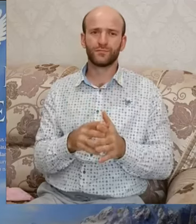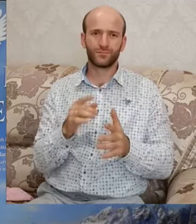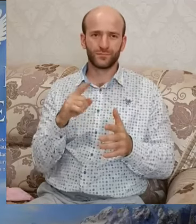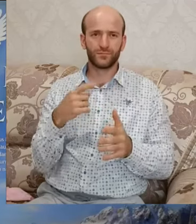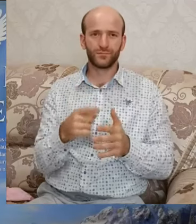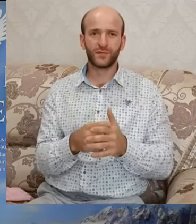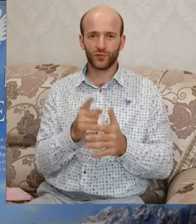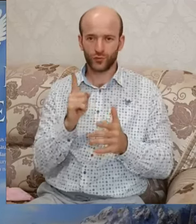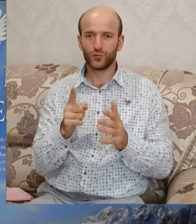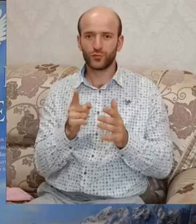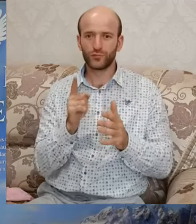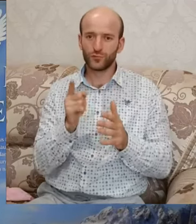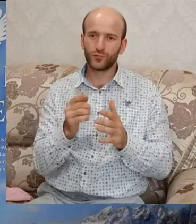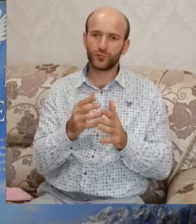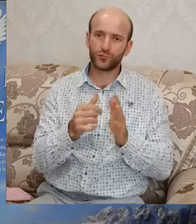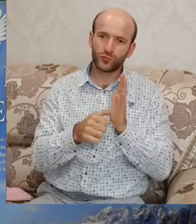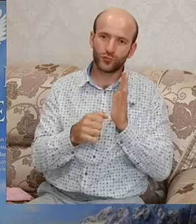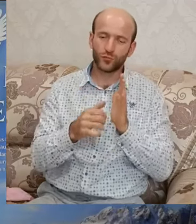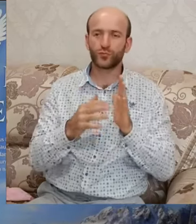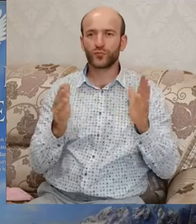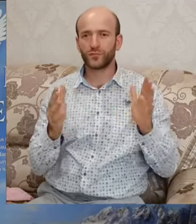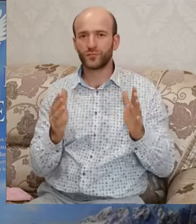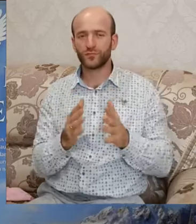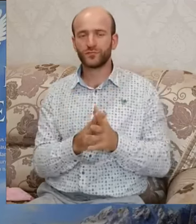Братья сколько? 1000? Броли больше. Кек?